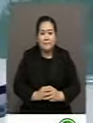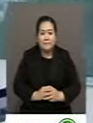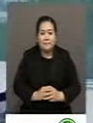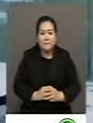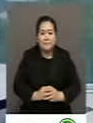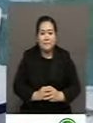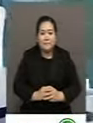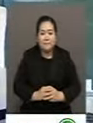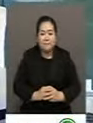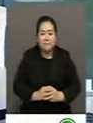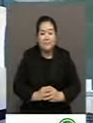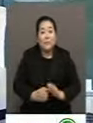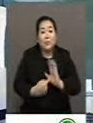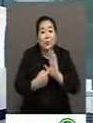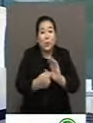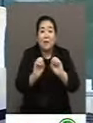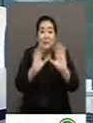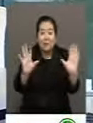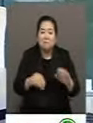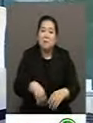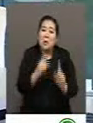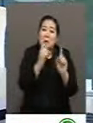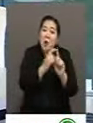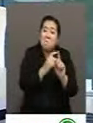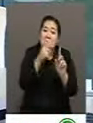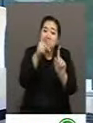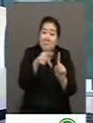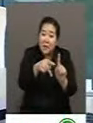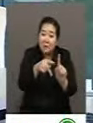เป็นตัวอย่างที่ชัดเจนแหละครับว่าคำเป็นพันคำถูกแทนได้